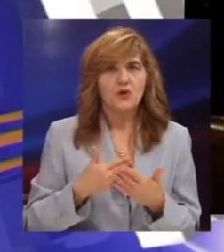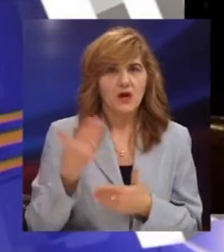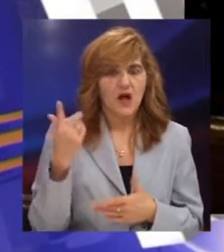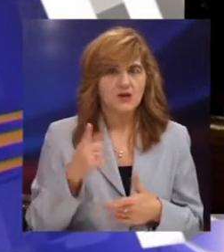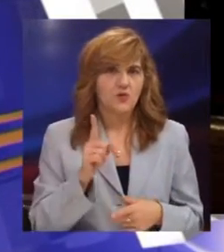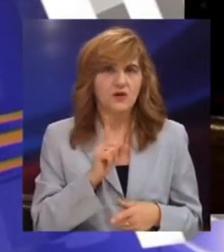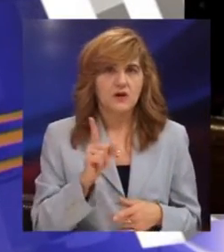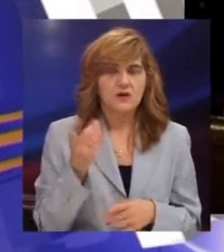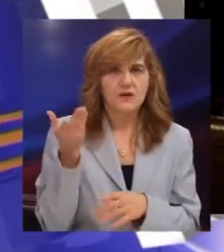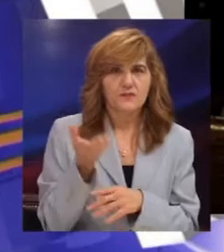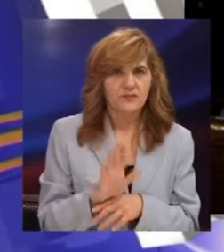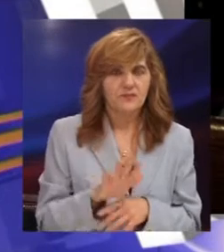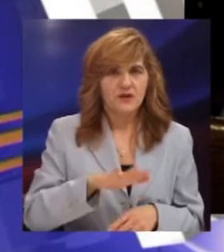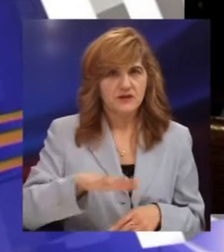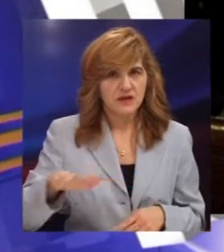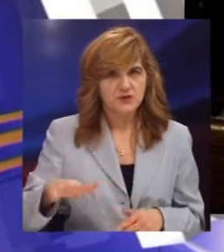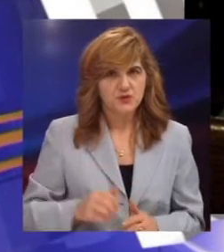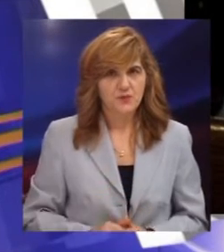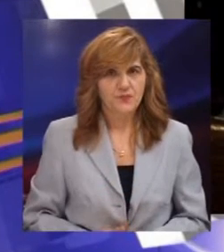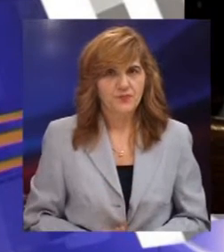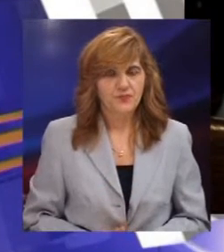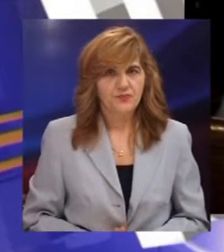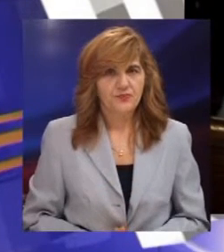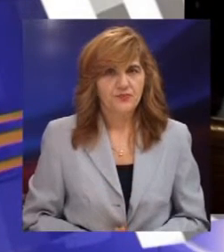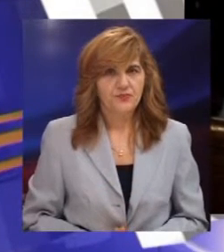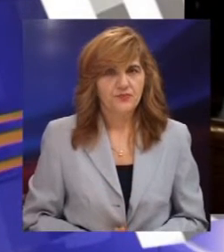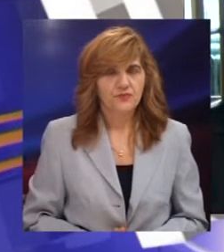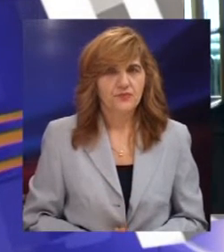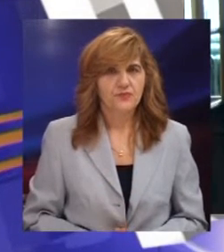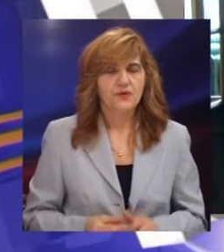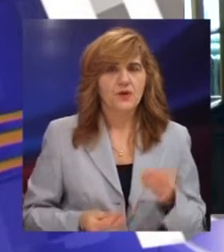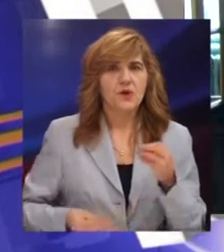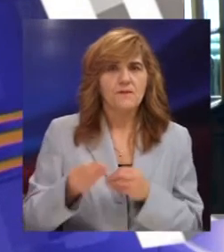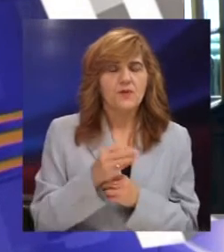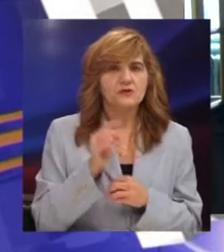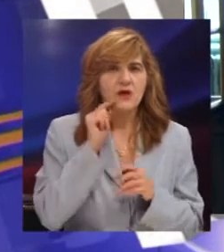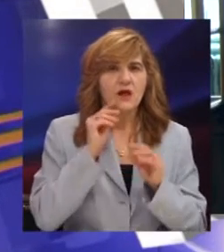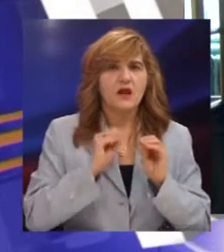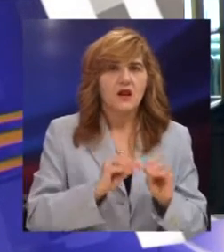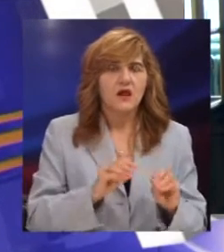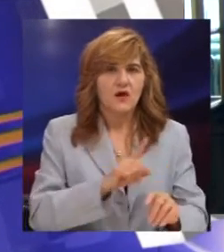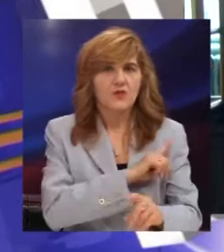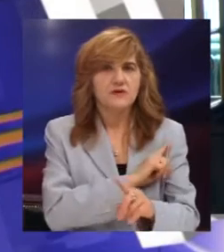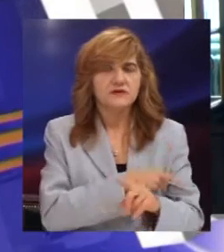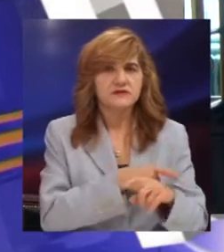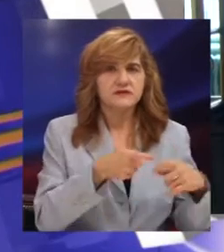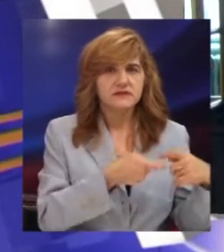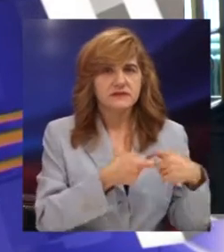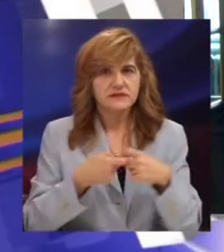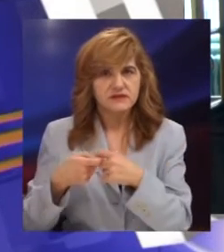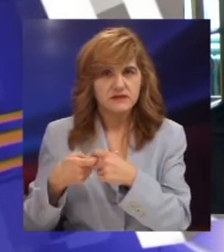gradu i više ne predstavlja bauk za decu. Postala je nauka koja je jako i snažno spojena